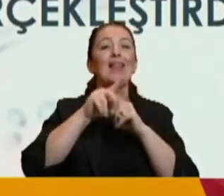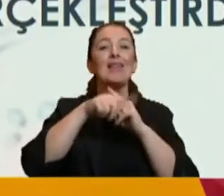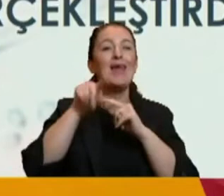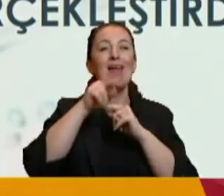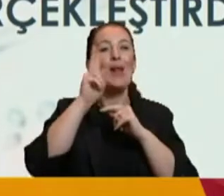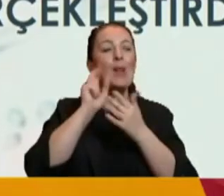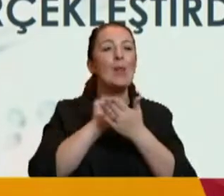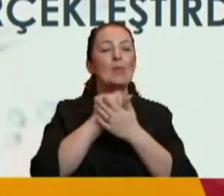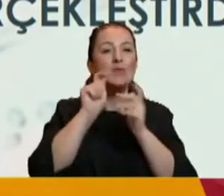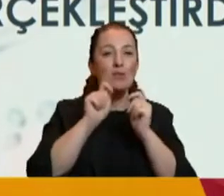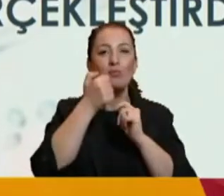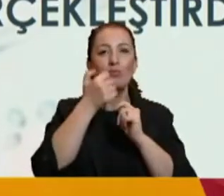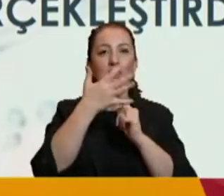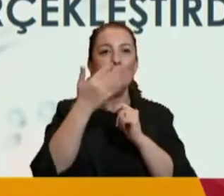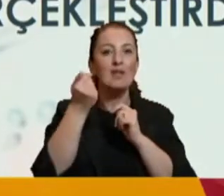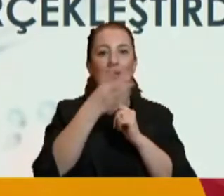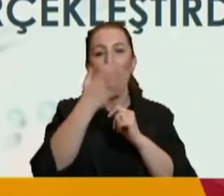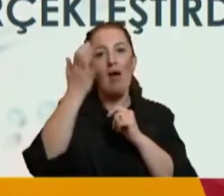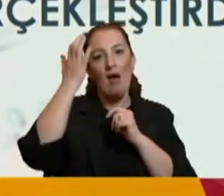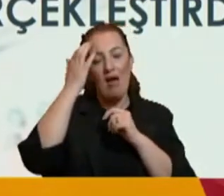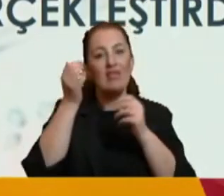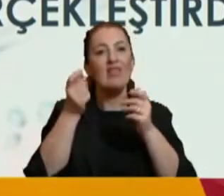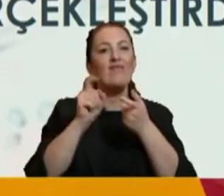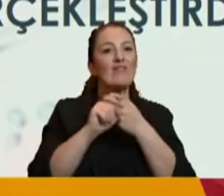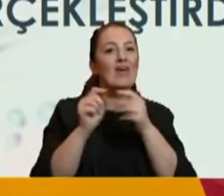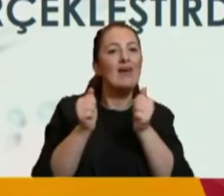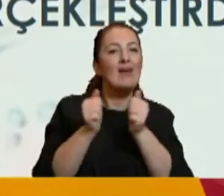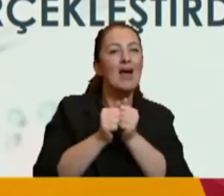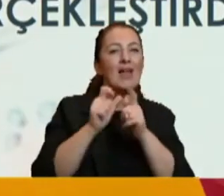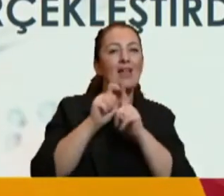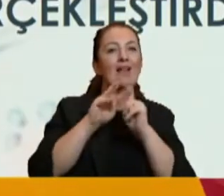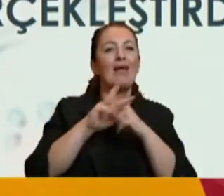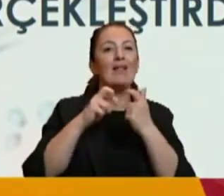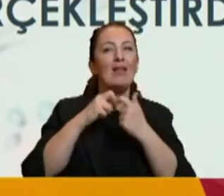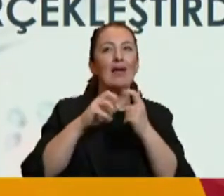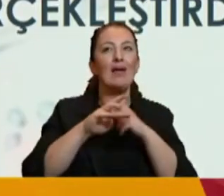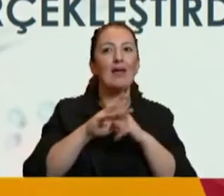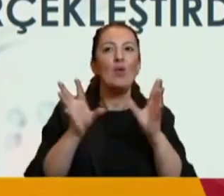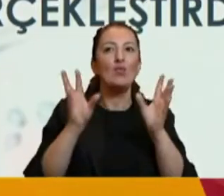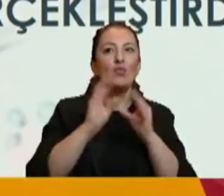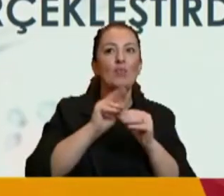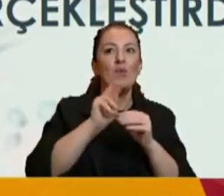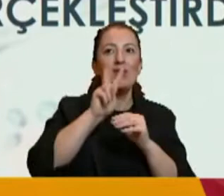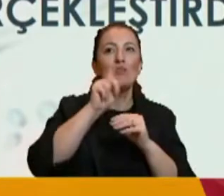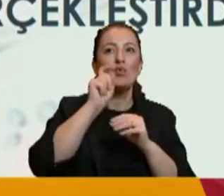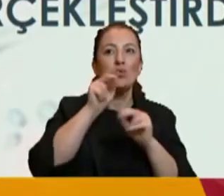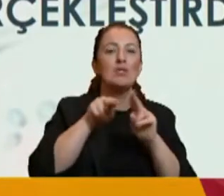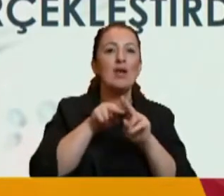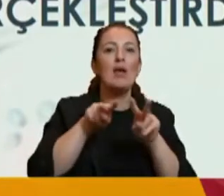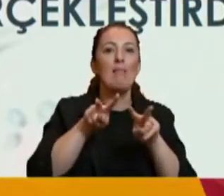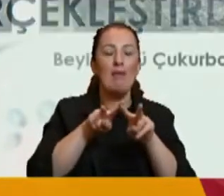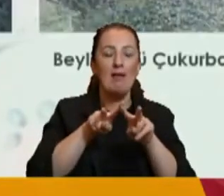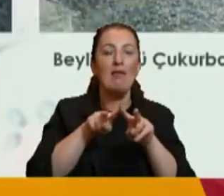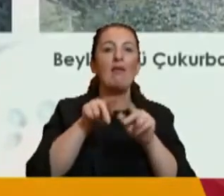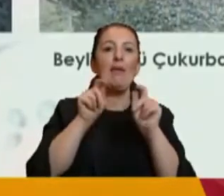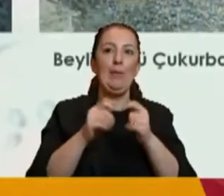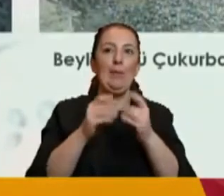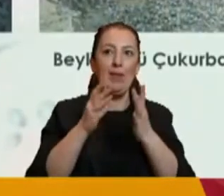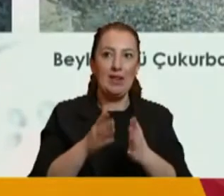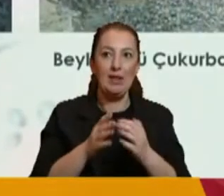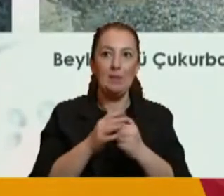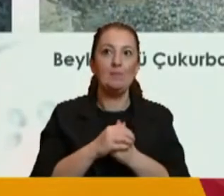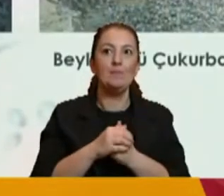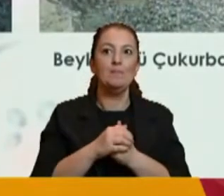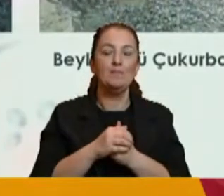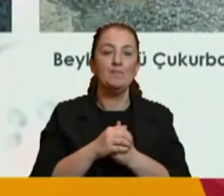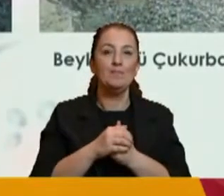65 adet ana ve yan kolderede toplam 29 kilometre Islak gerçekleştirdik Ama